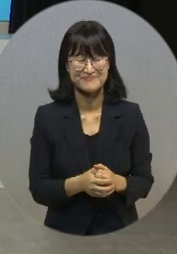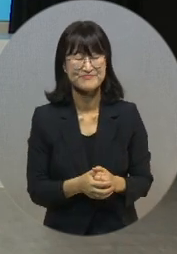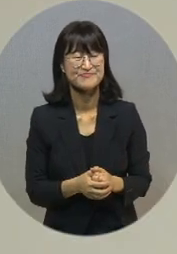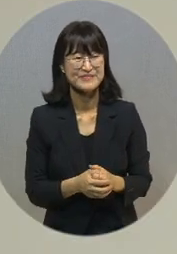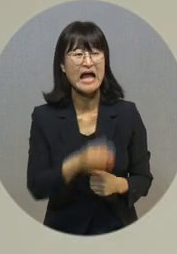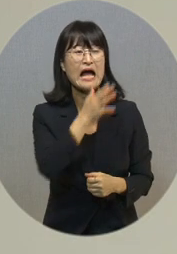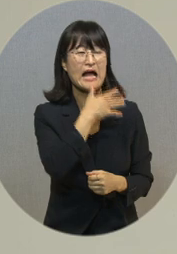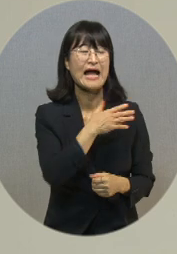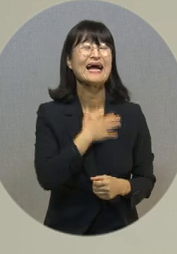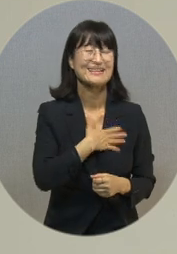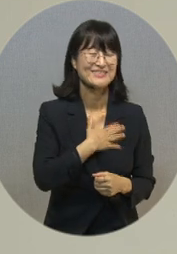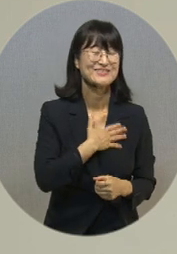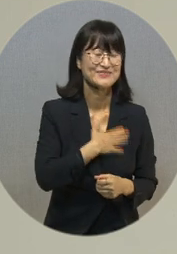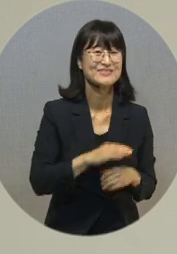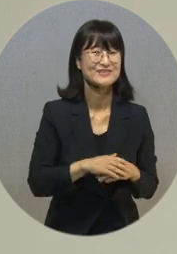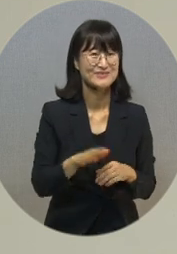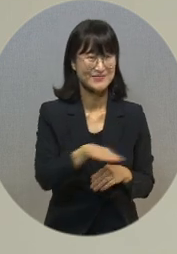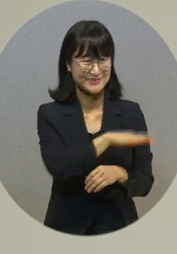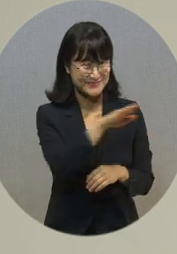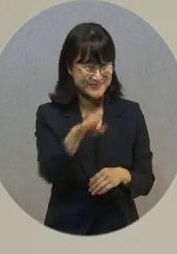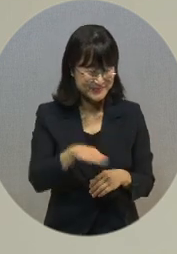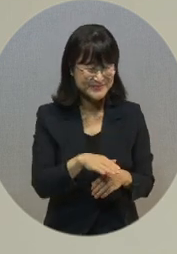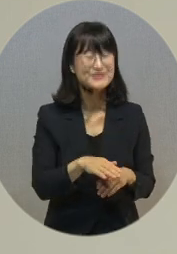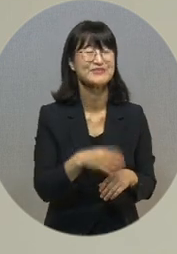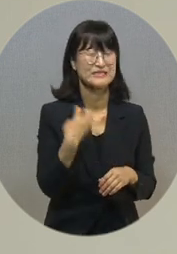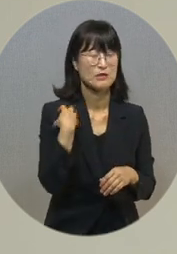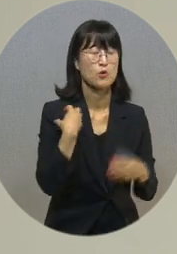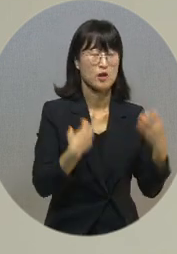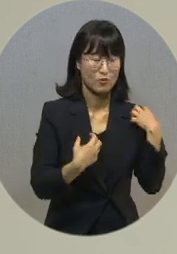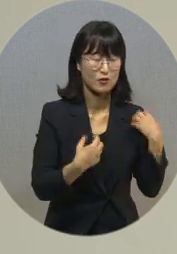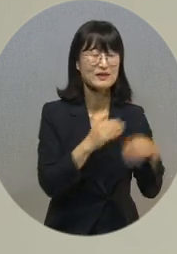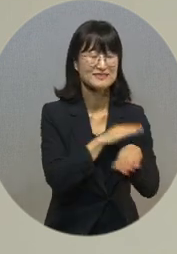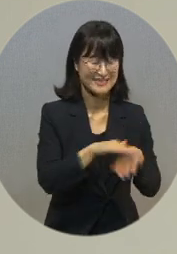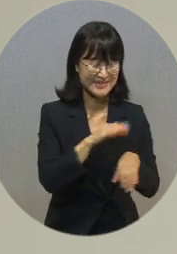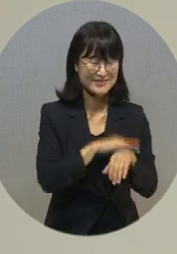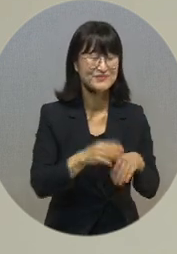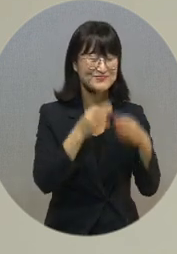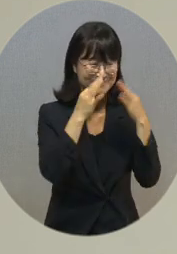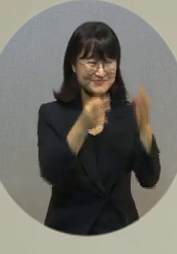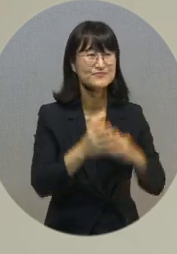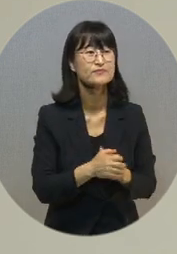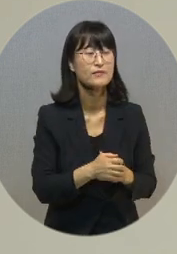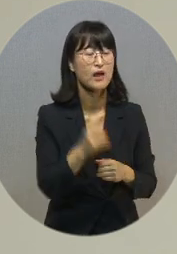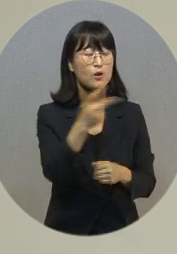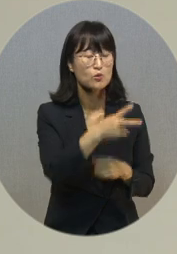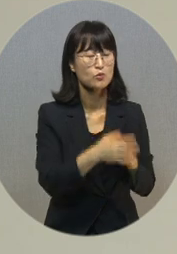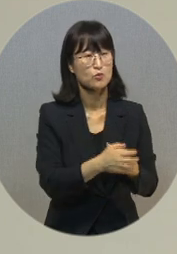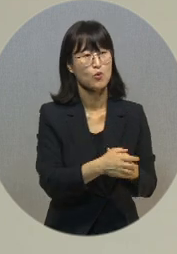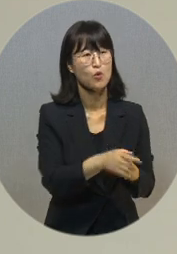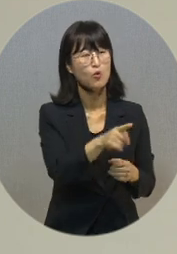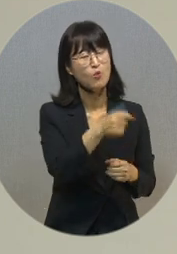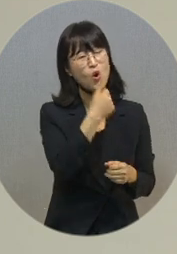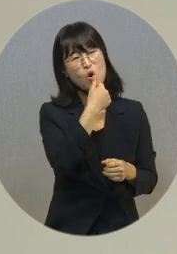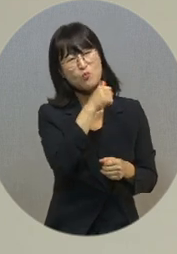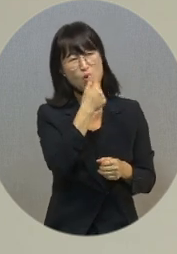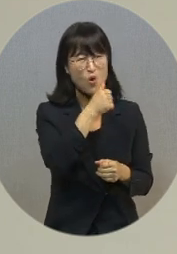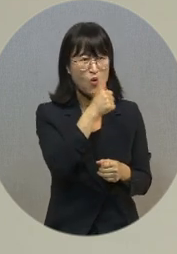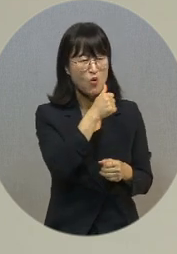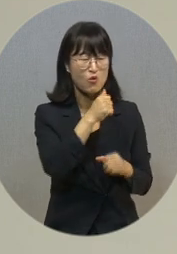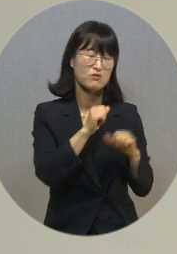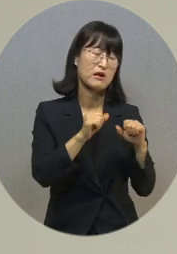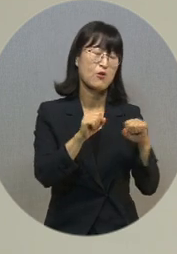아, 알겠습니다. 저희도 브릿지 역할 잘 하겠습니다. 그 사실 그리고 이렇게 변론을 하시다가 보면 정말